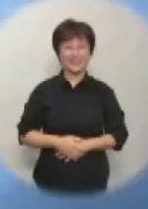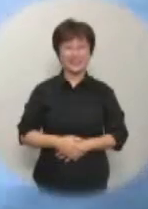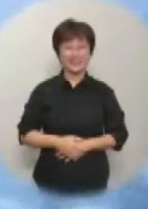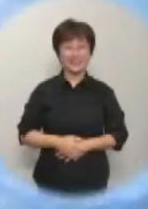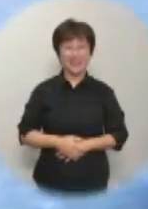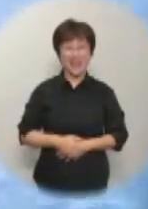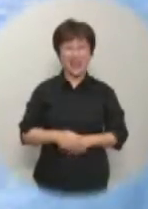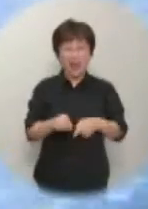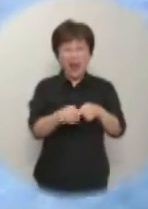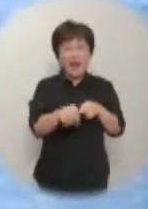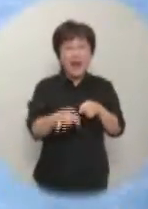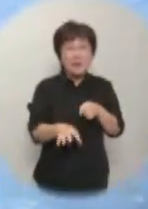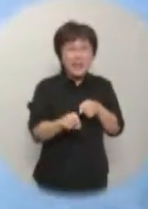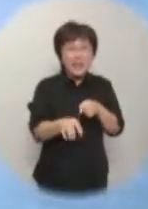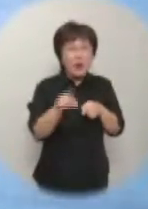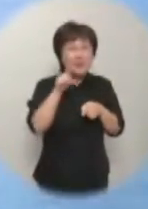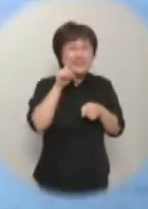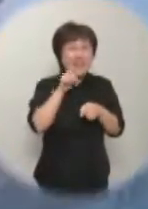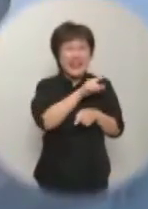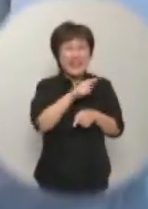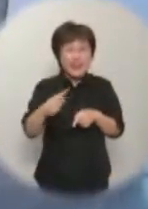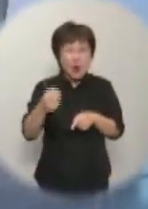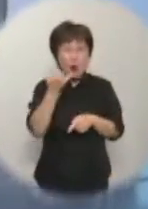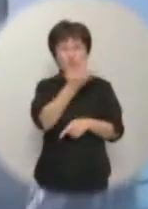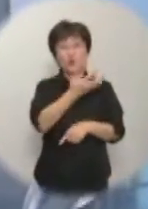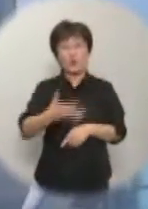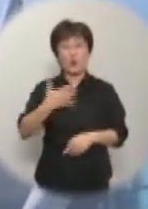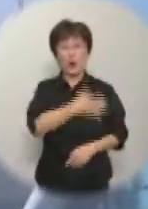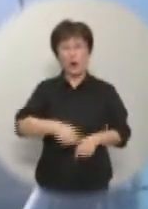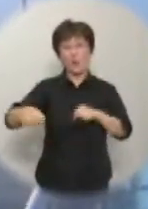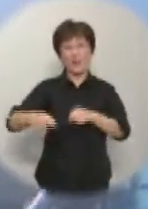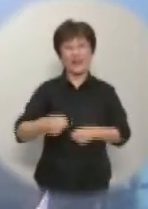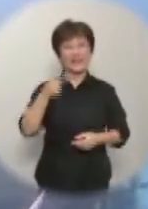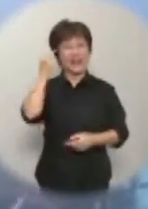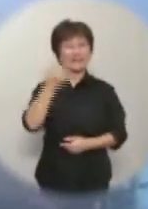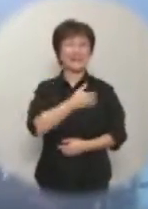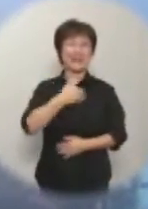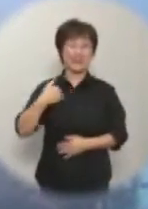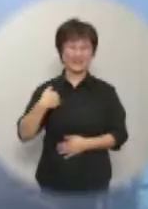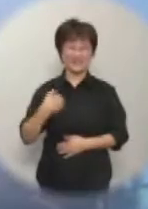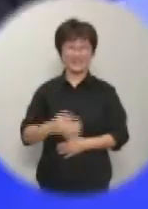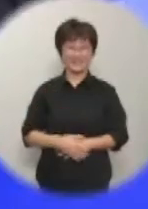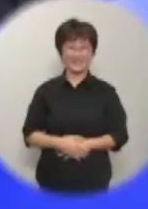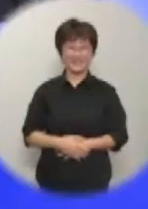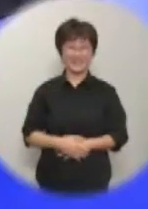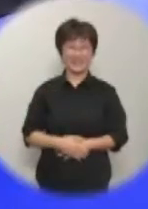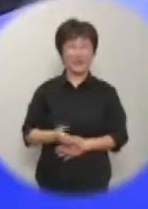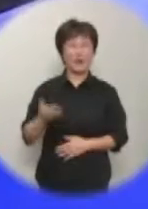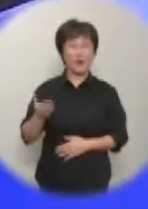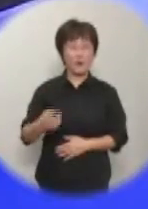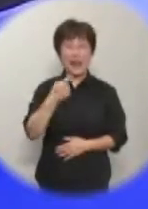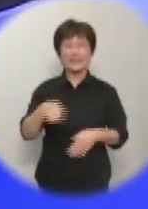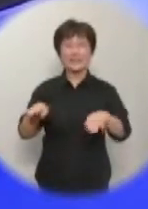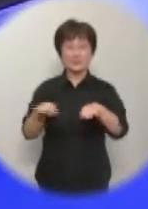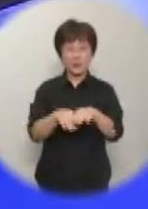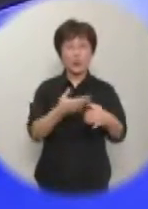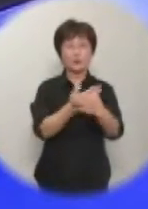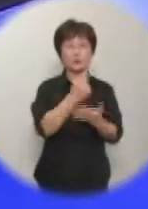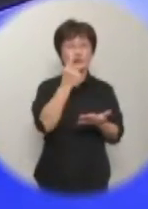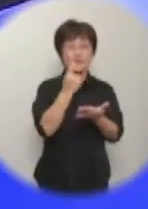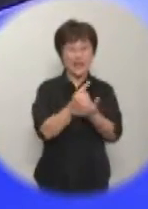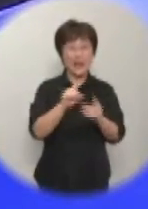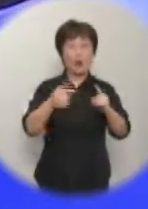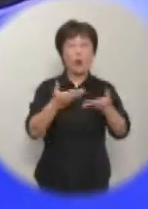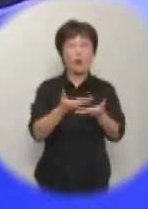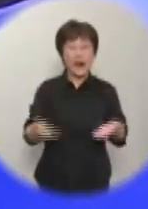水中での花火の実験など海を身近に感じることができます。こちらも日曜祝日限定の